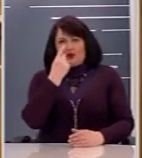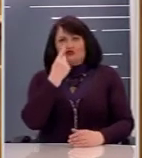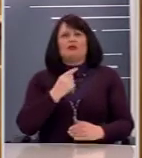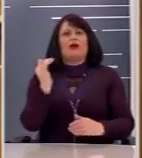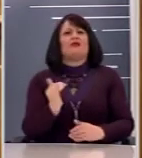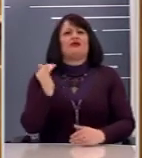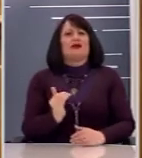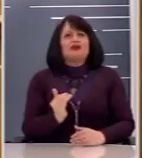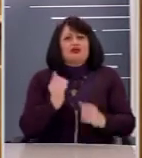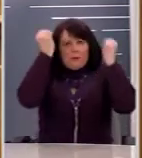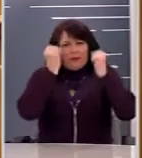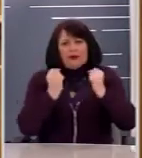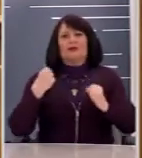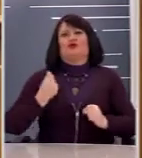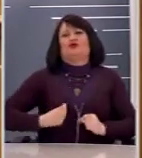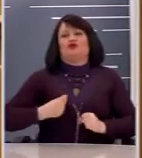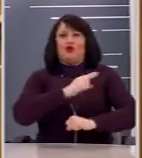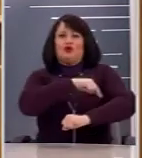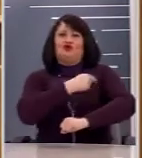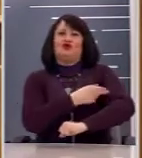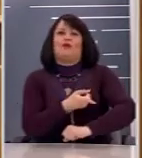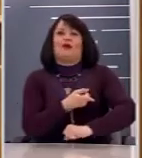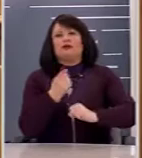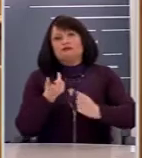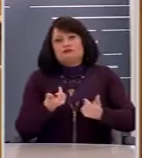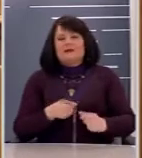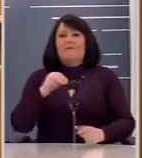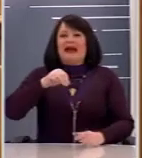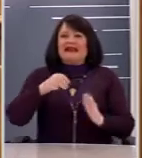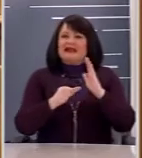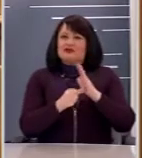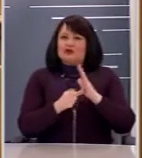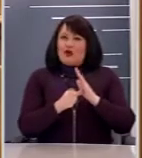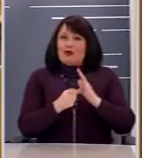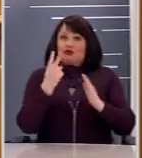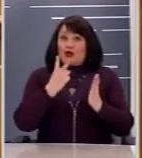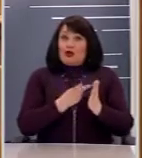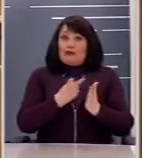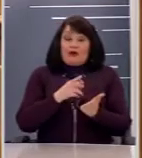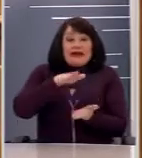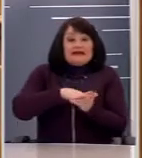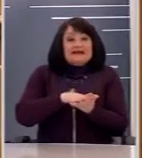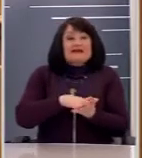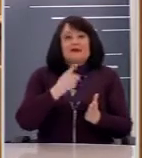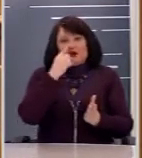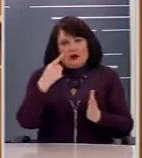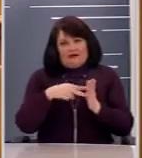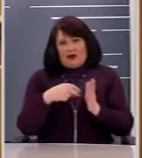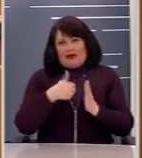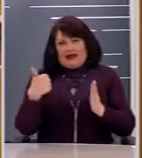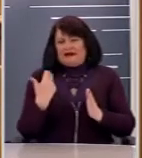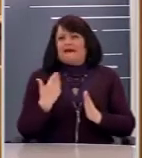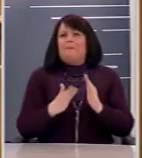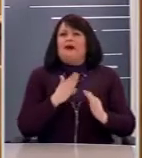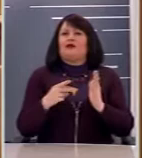1,75 ευρώ. Εν πάση περιπτώσει, ο Μαρτίνης έδωσε δύο καταθέσεις. Μία τον Νοέμβριο του 2016 και μία τώρα πρόσφατα τον Μάρτιο